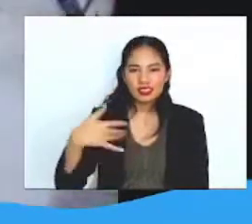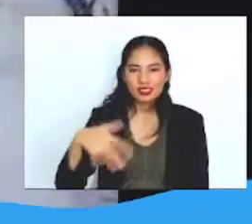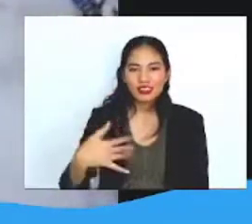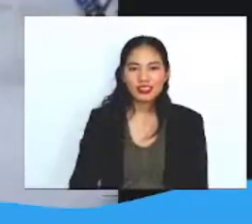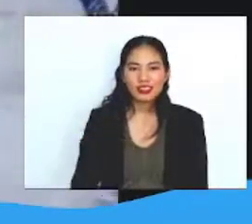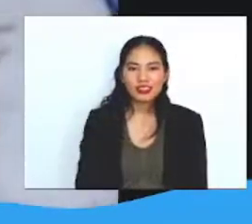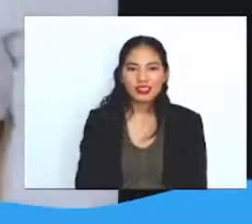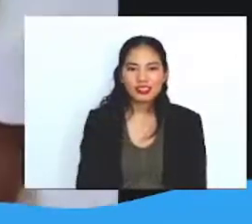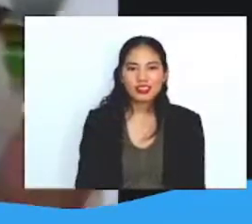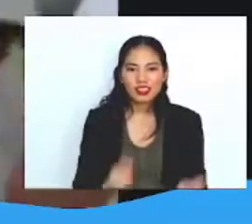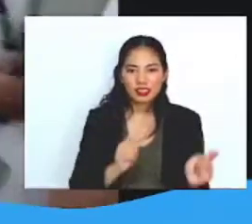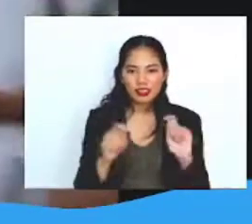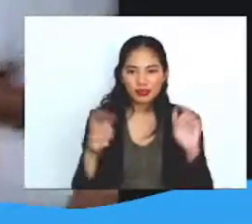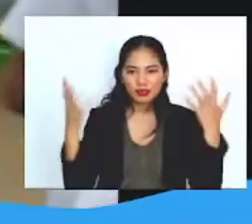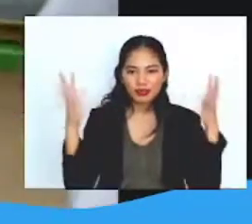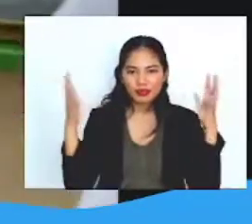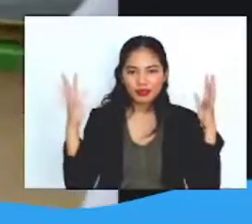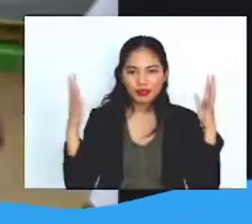SDO Caloocan.